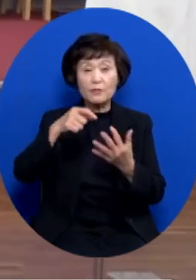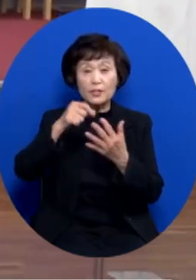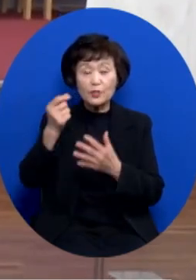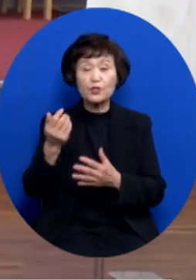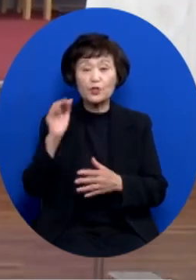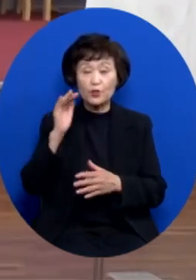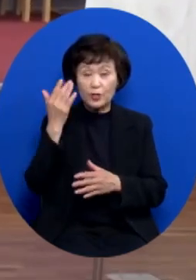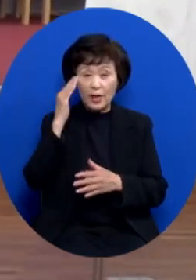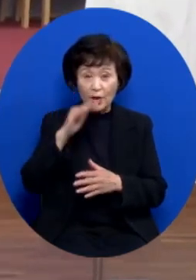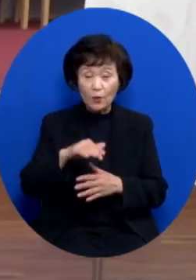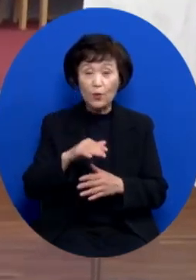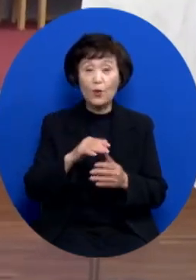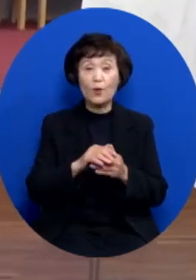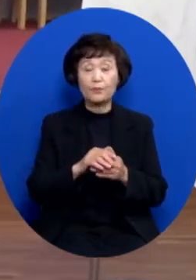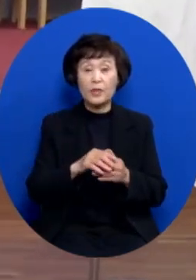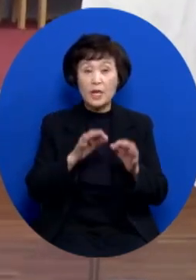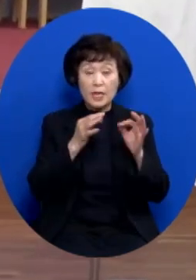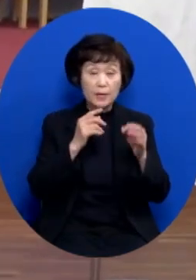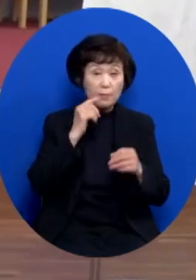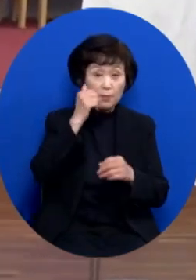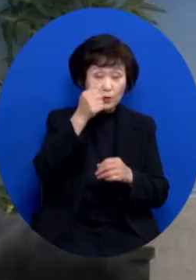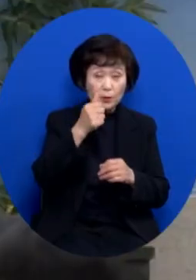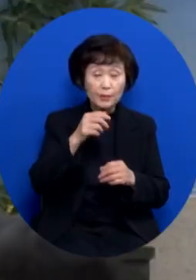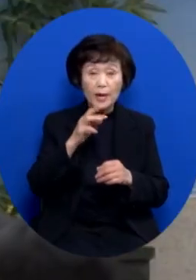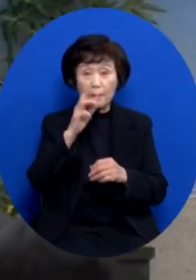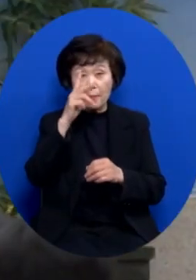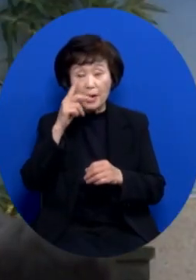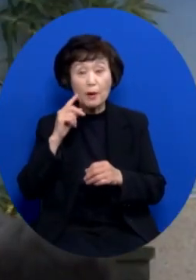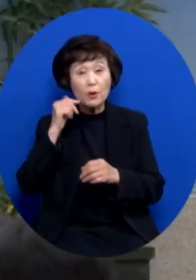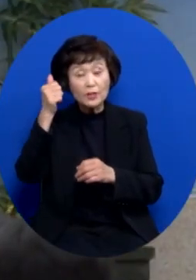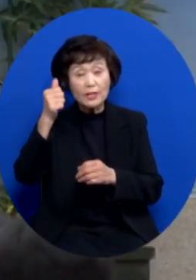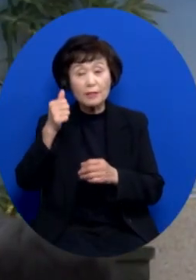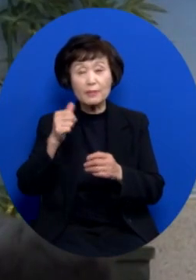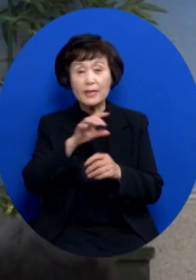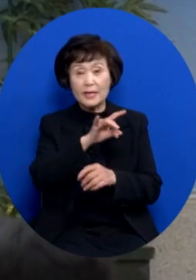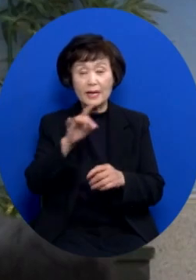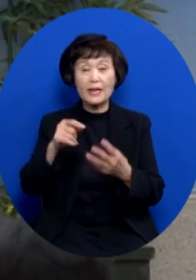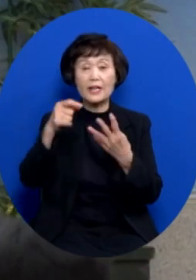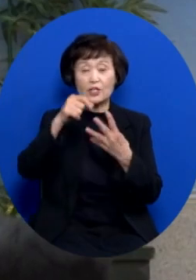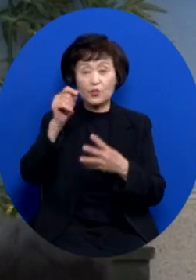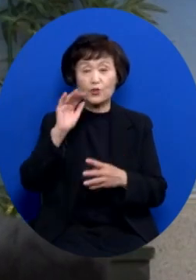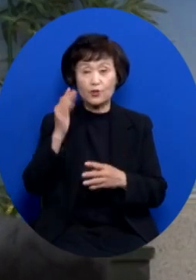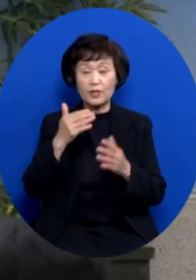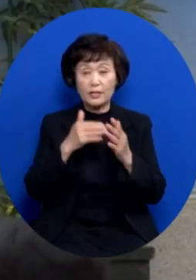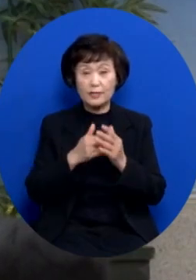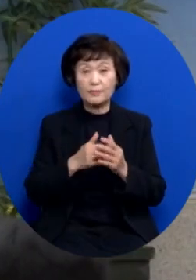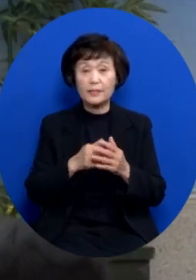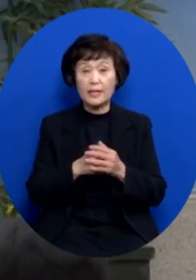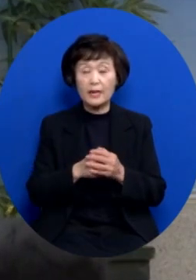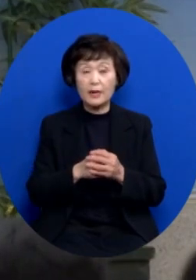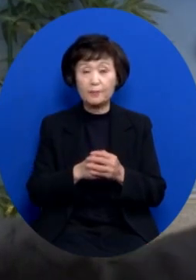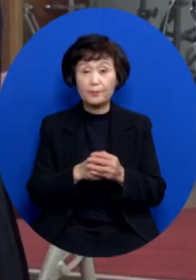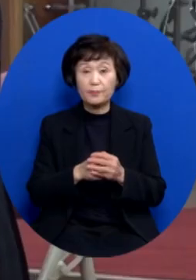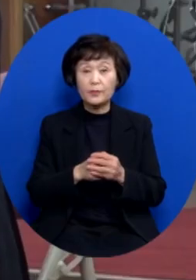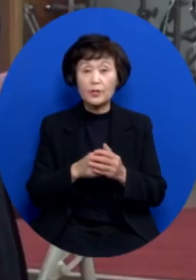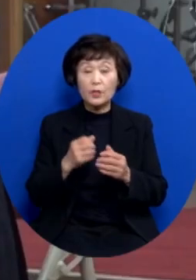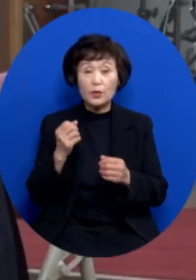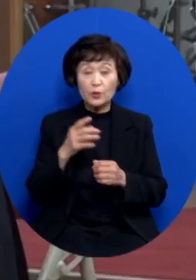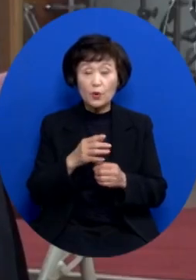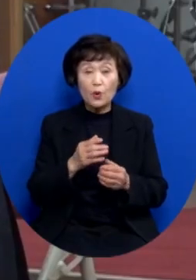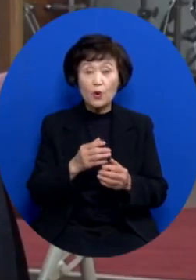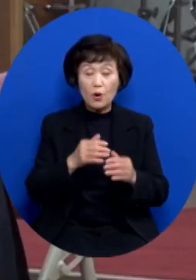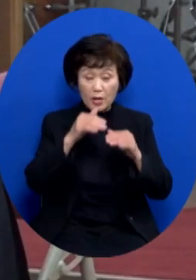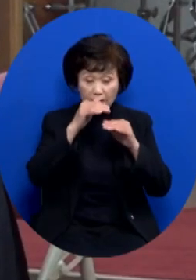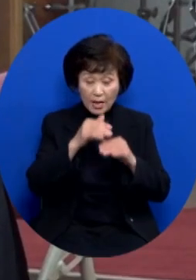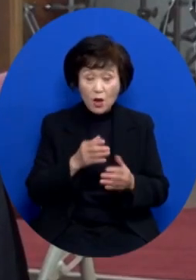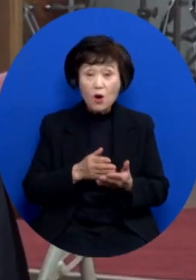투표를 통해 김동준 목사와 박관순 장로가 각각 선출됐습니다. 이어 기후정의위원회 신설 청원 등의 안건을